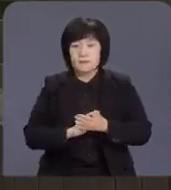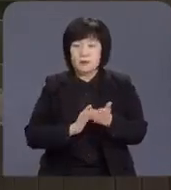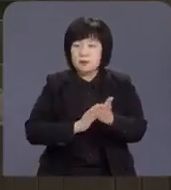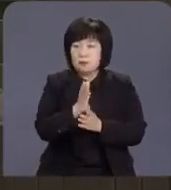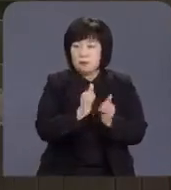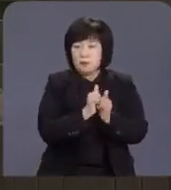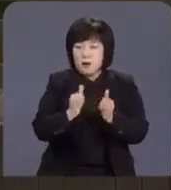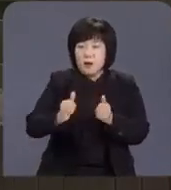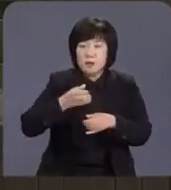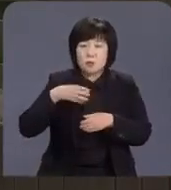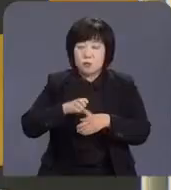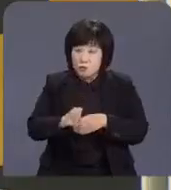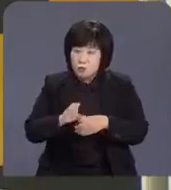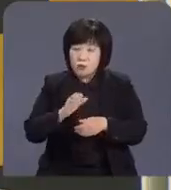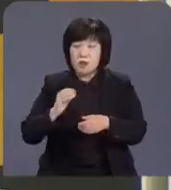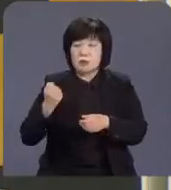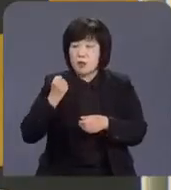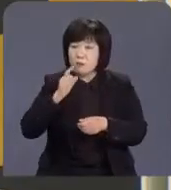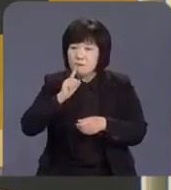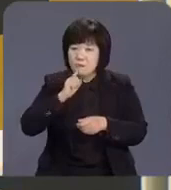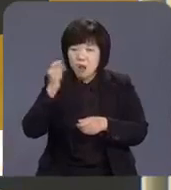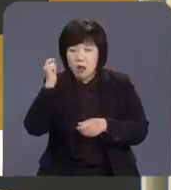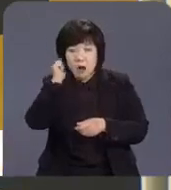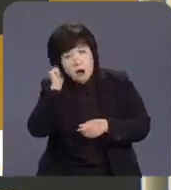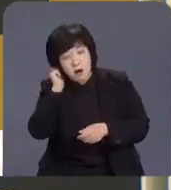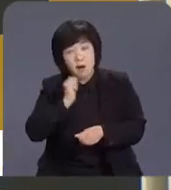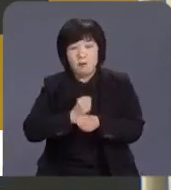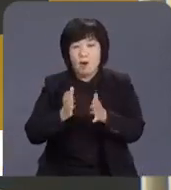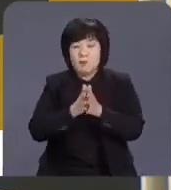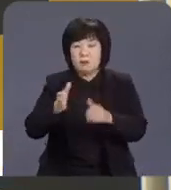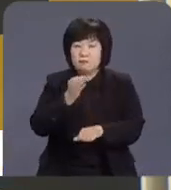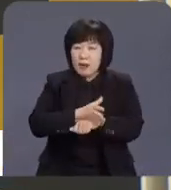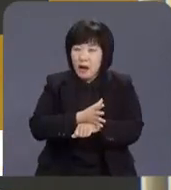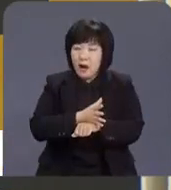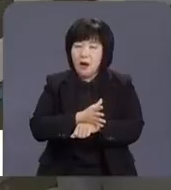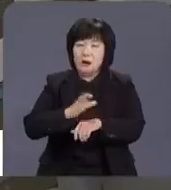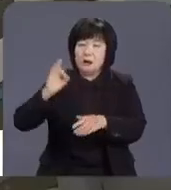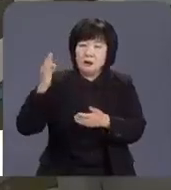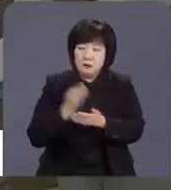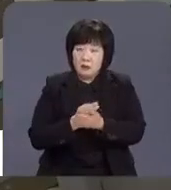전문가들은 투기 세력 말만 듣고 아파트를 샀다가 가격이 급락하면